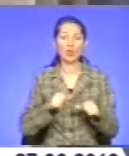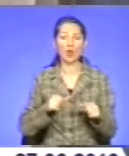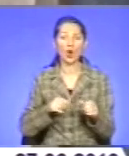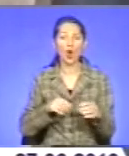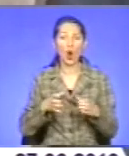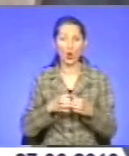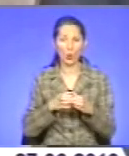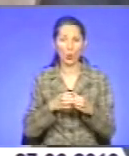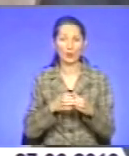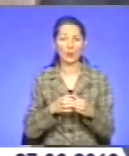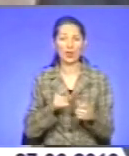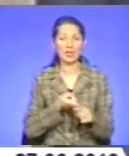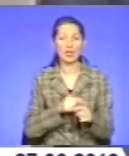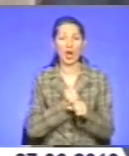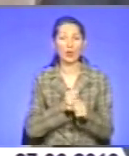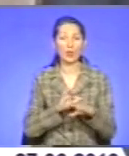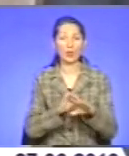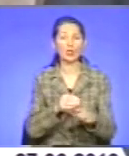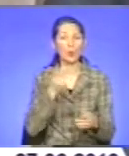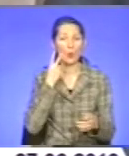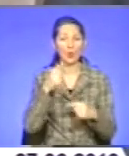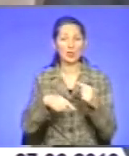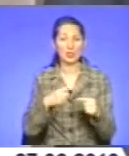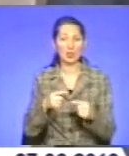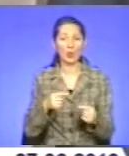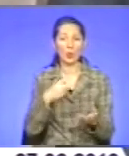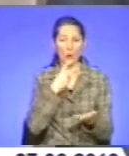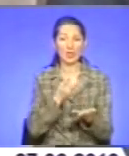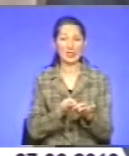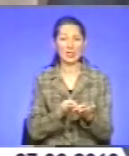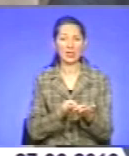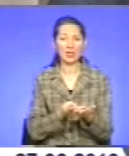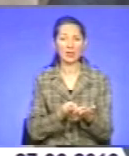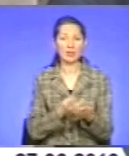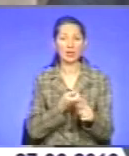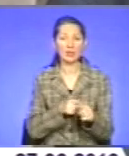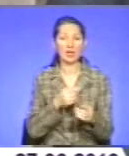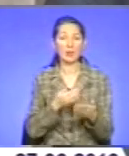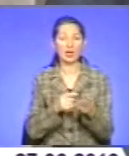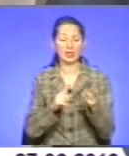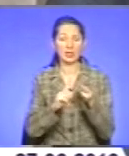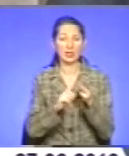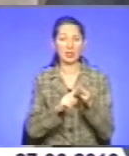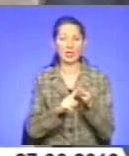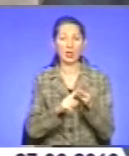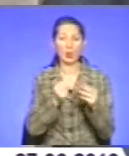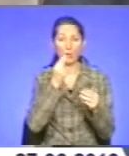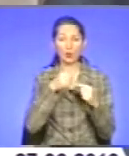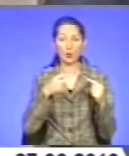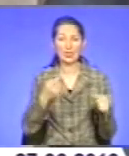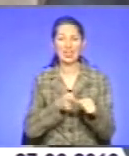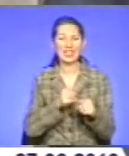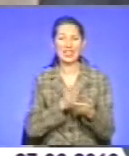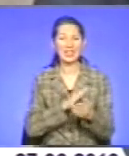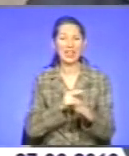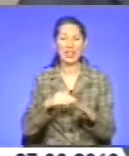робота проводилася постійно. Показники показують моніторинг. Це десь третина продукції, яка обертається неякісно, без